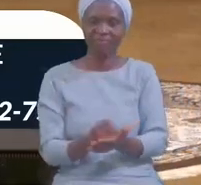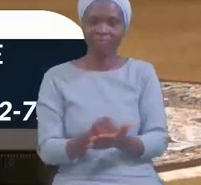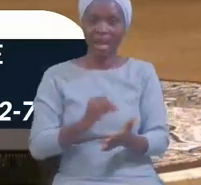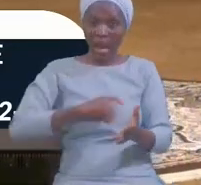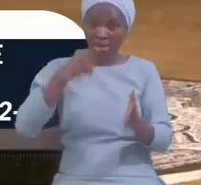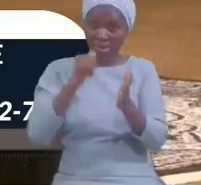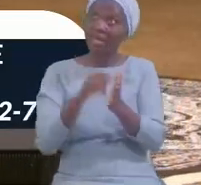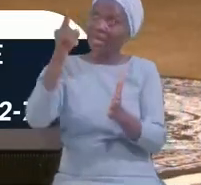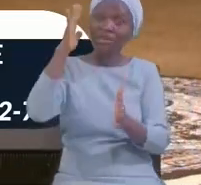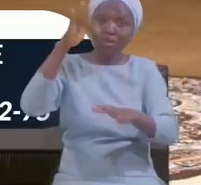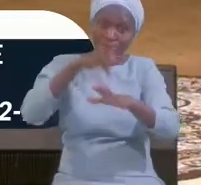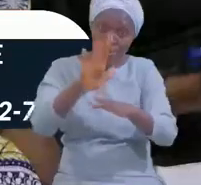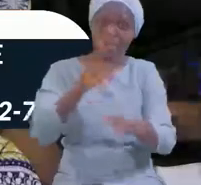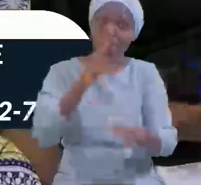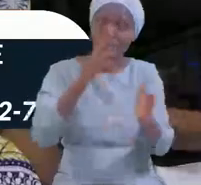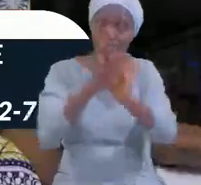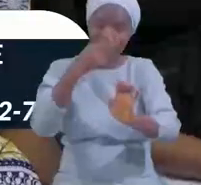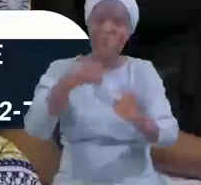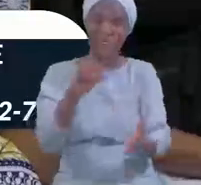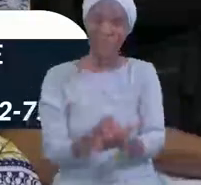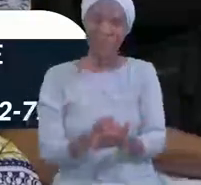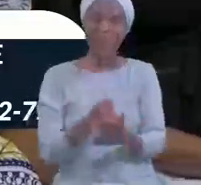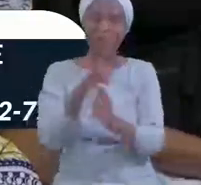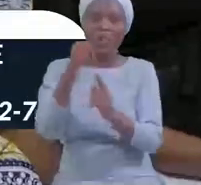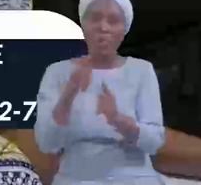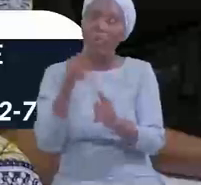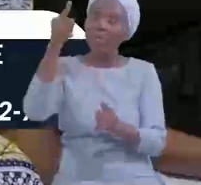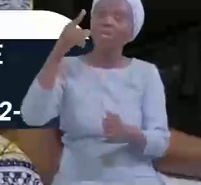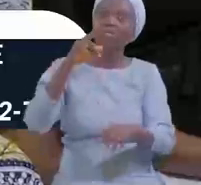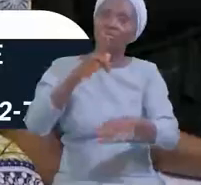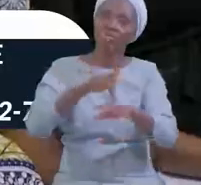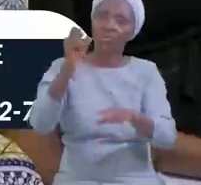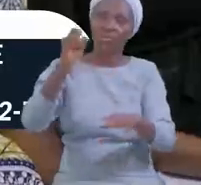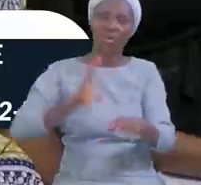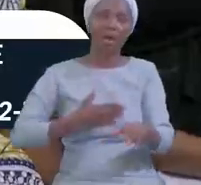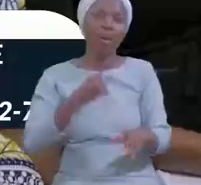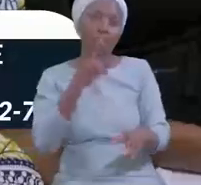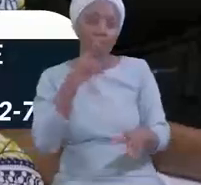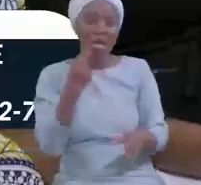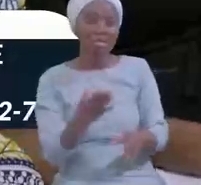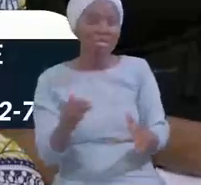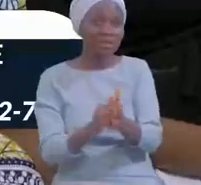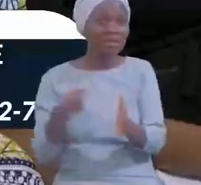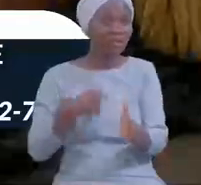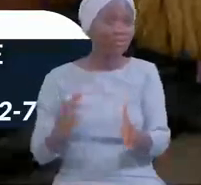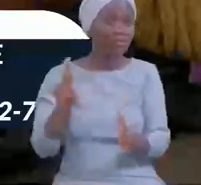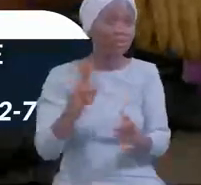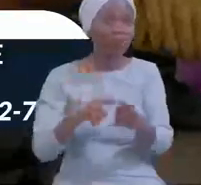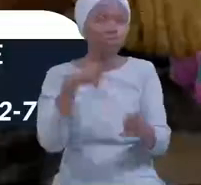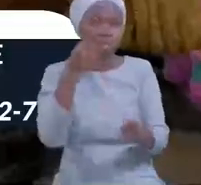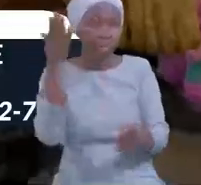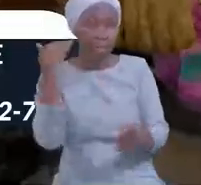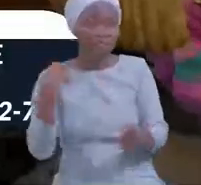touchera votre bouche. Quand il touche notre bouche, ce que nous disions, on